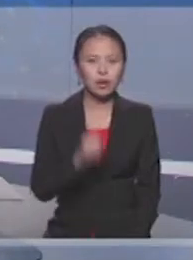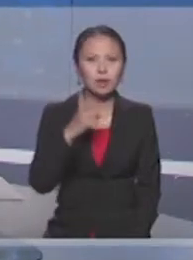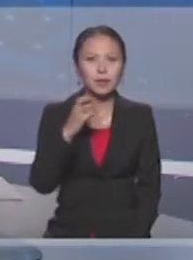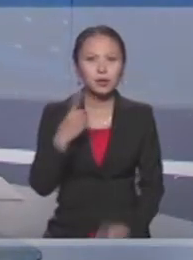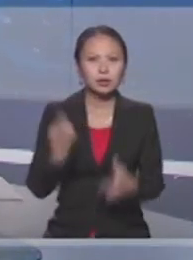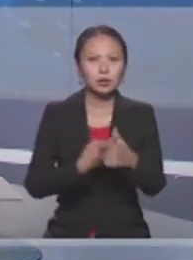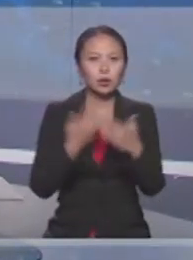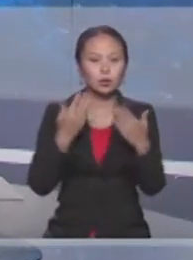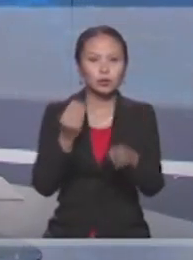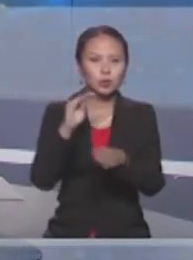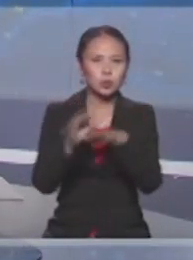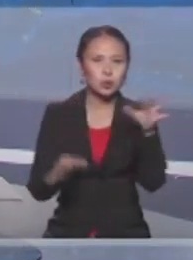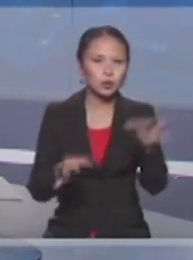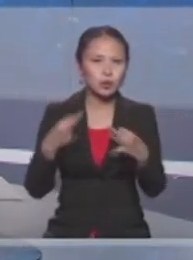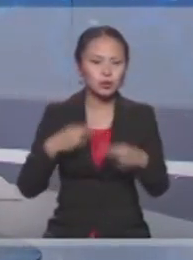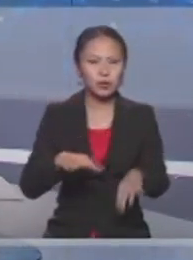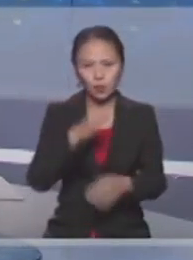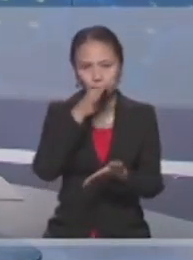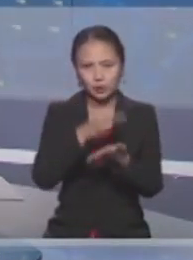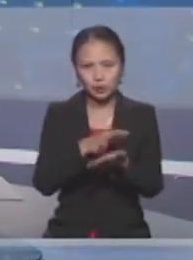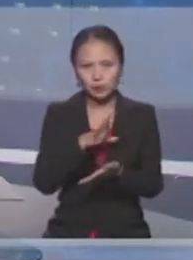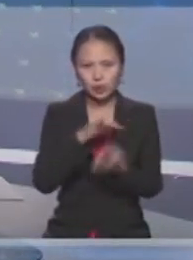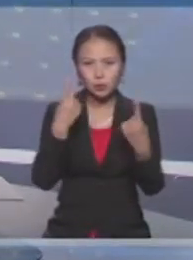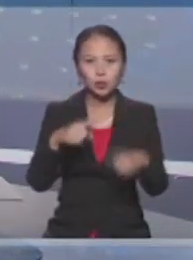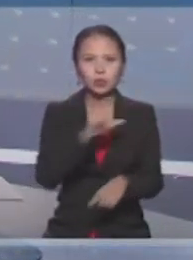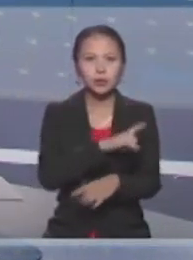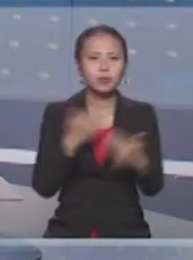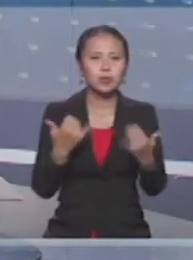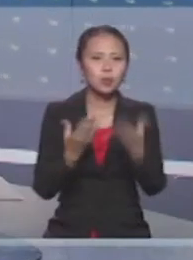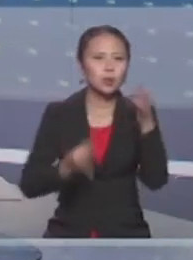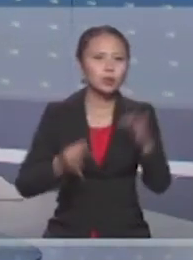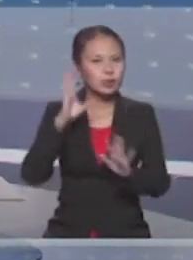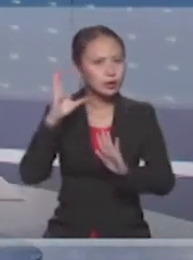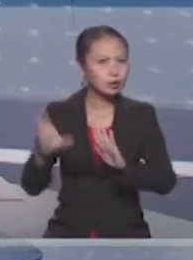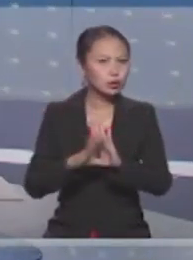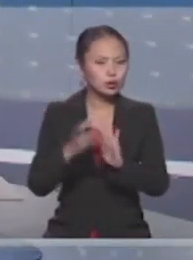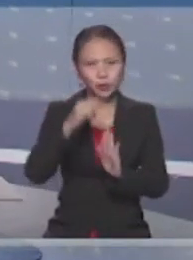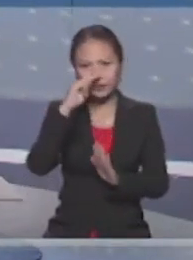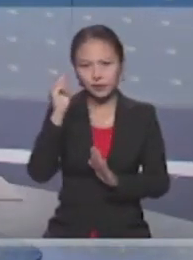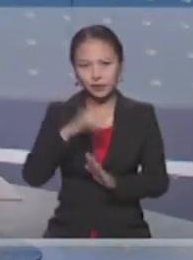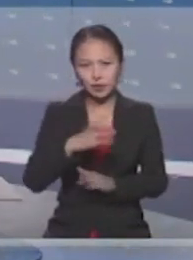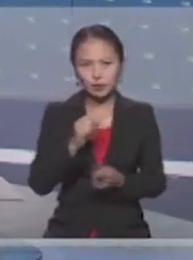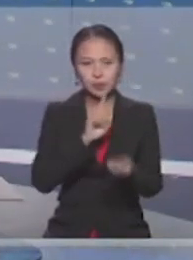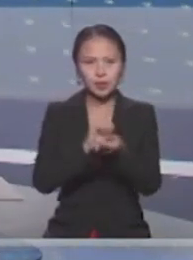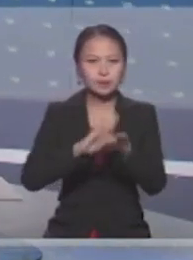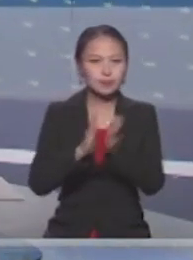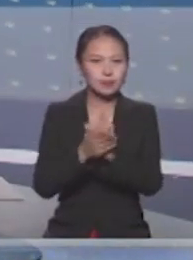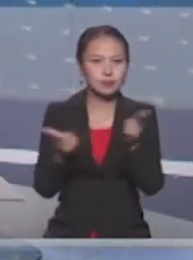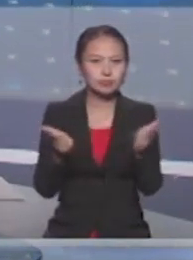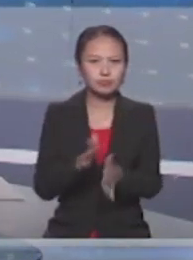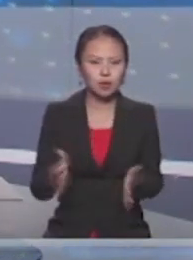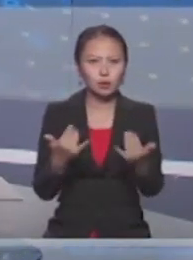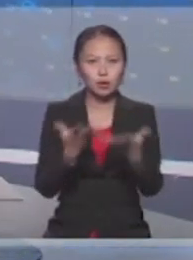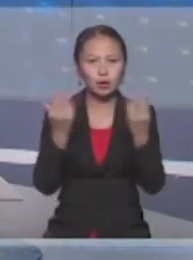Ахметов және онымен бірге сот алдында жауап беріп жатқан өзге күдіктілерде бүгінгі сот тыңдауында тағылған айыптаулармен келіспейтіндіктерін мәлім